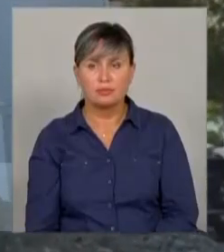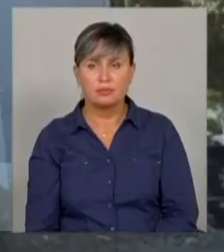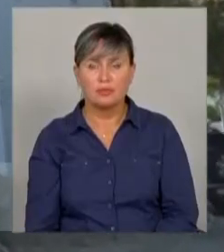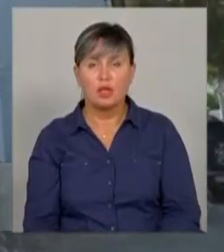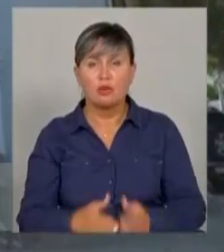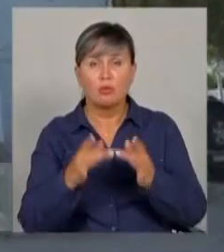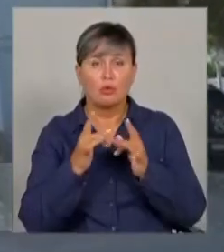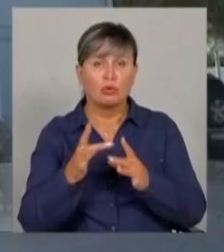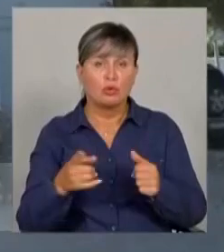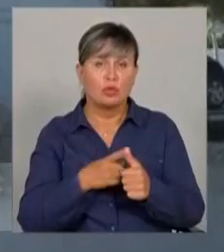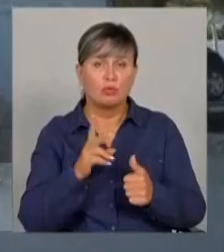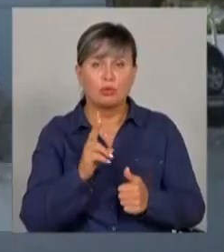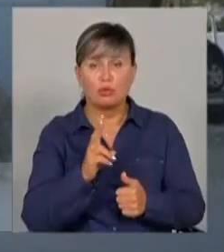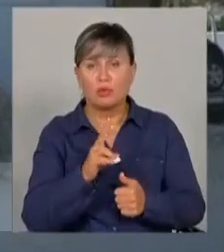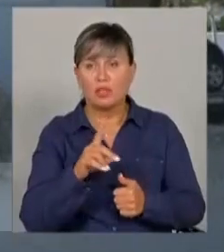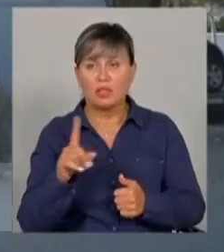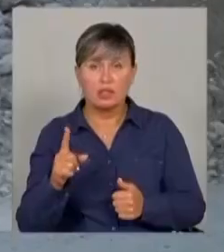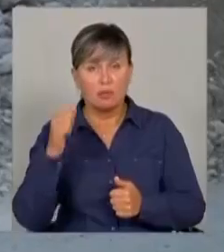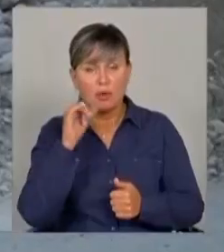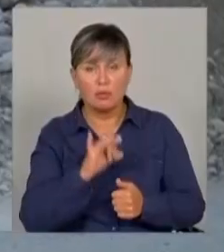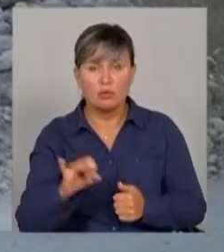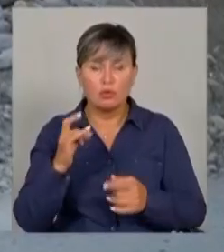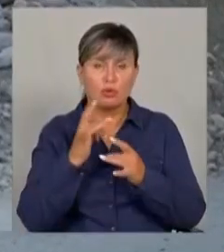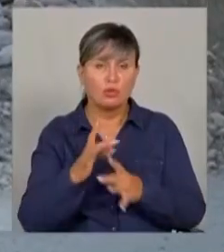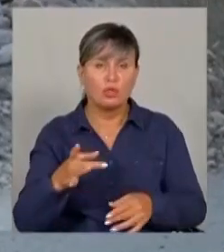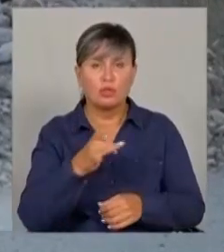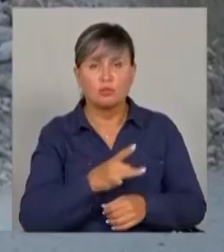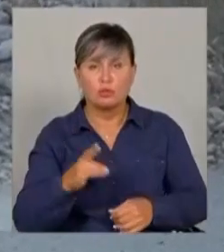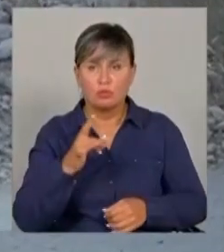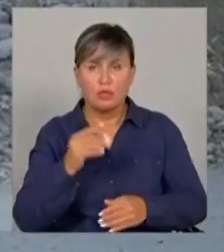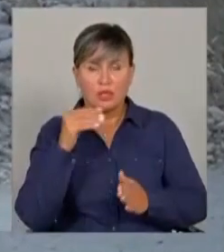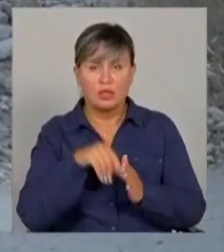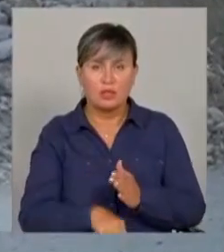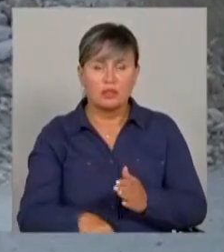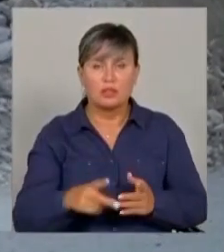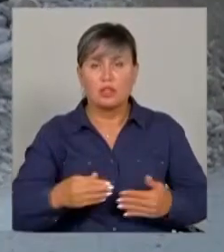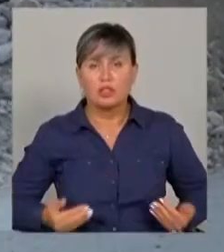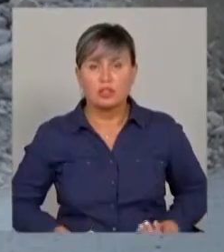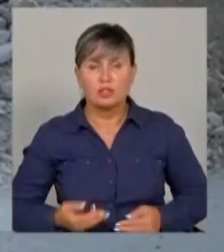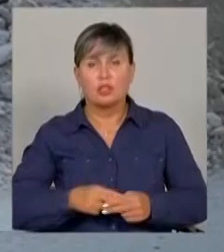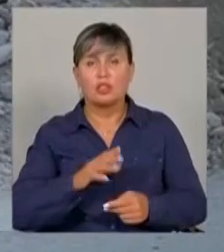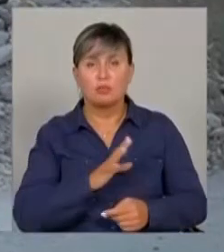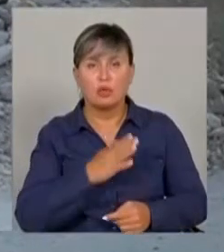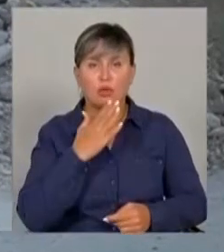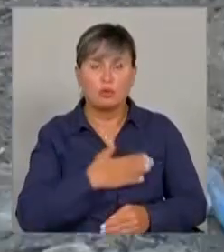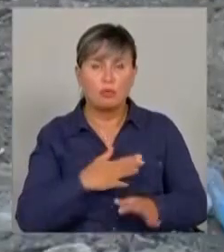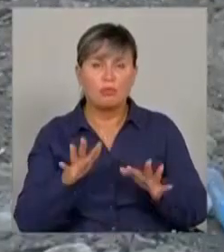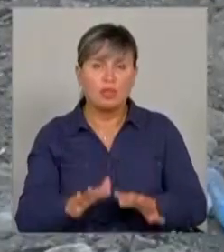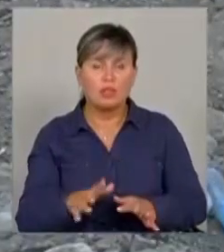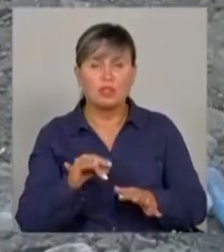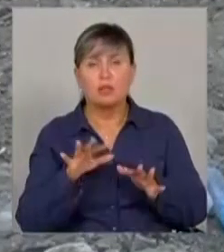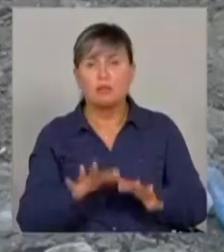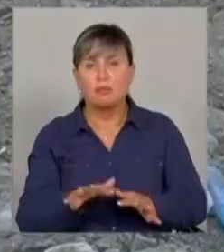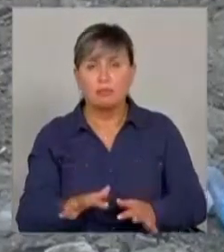Дом культуры имени Курмангазы – памятник истории и культуры республиканского значения. А для жителей это было излюбленным местом и